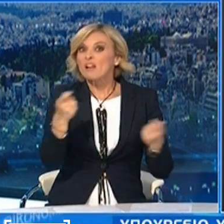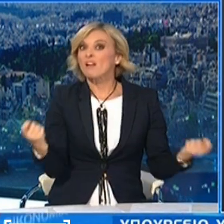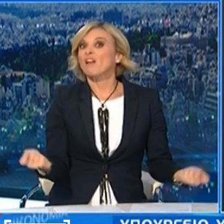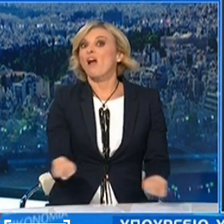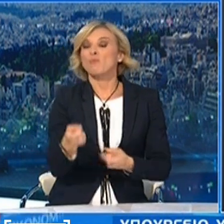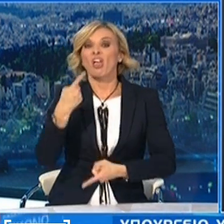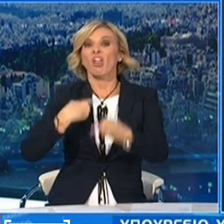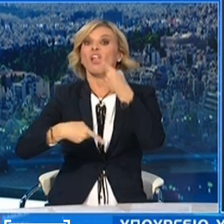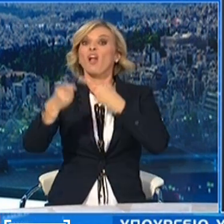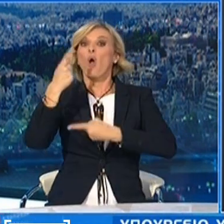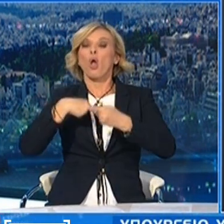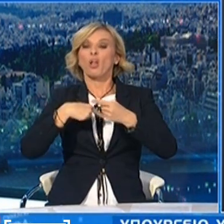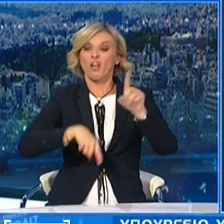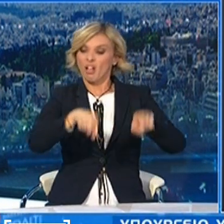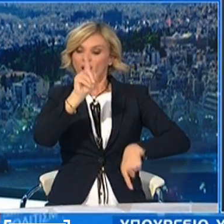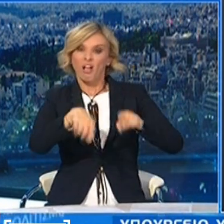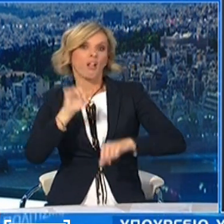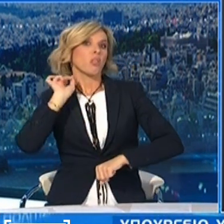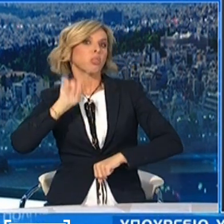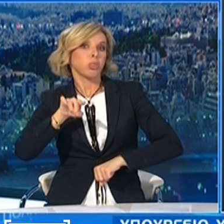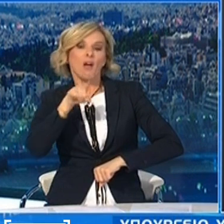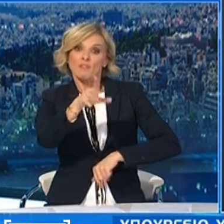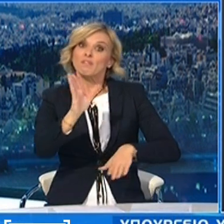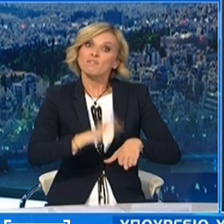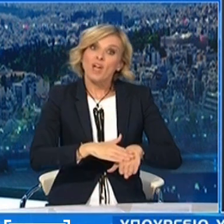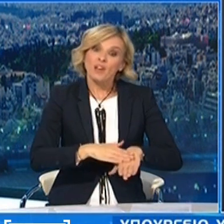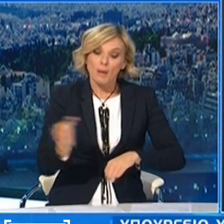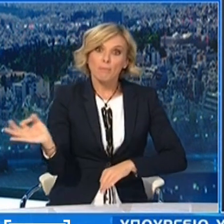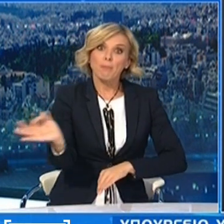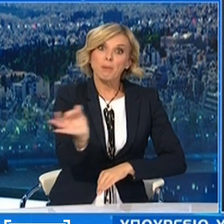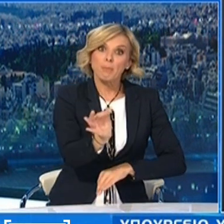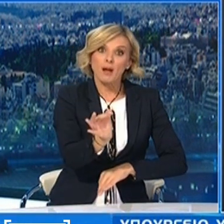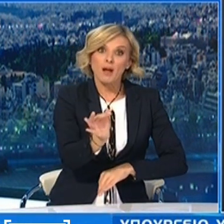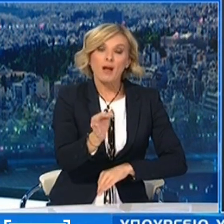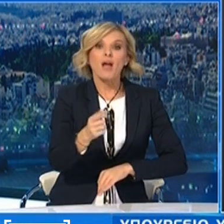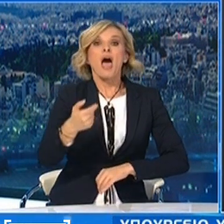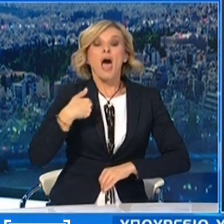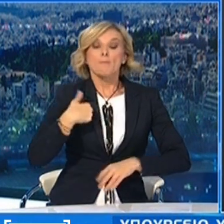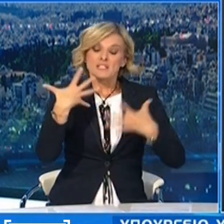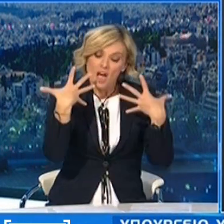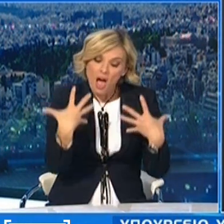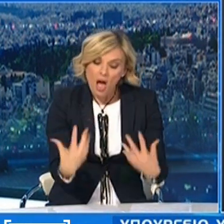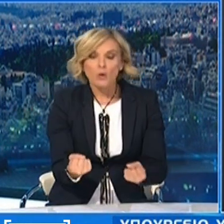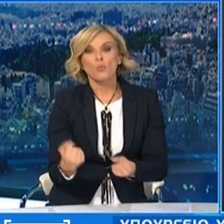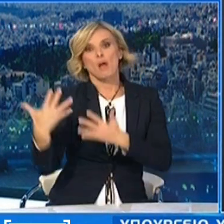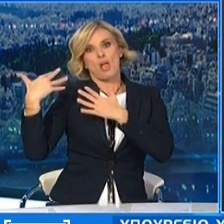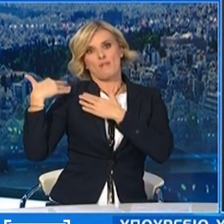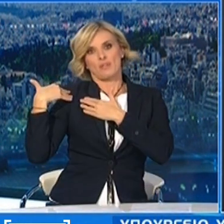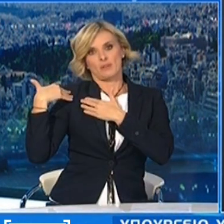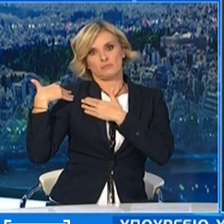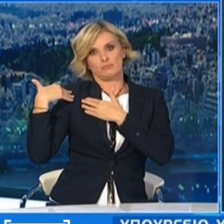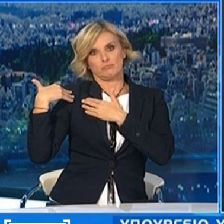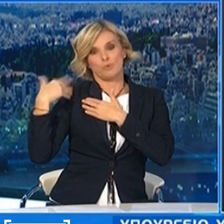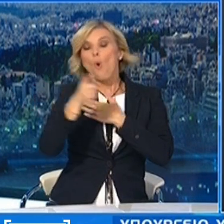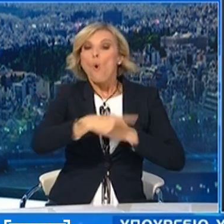δικαιολογία, να το υπονομεύσει. Και αυτή είναι η ευθύνη δική μας αυτή τη στιγμή. Να εξασφαλίσουμε όρους